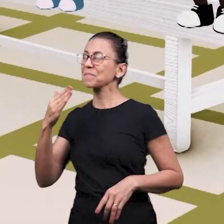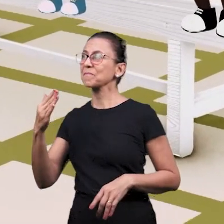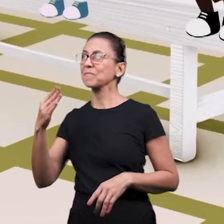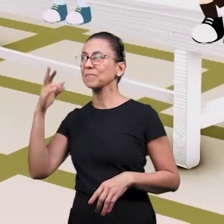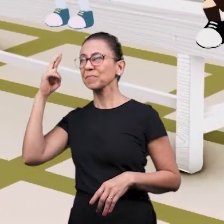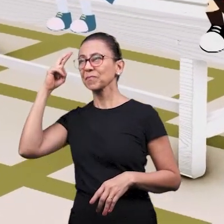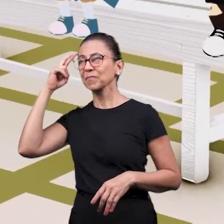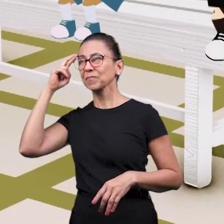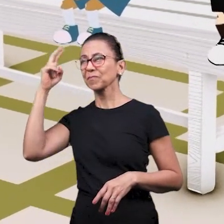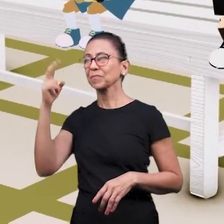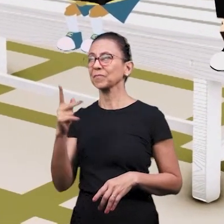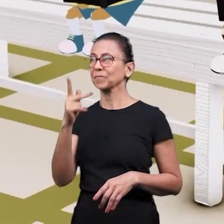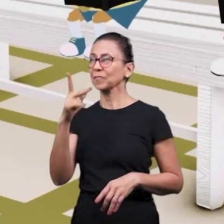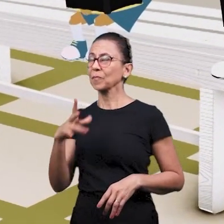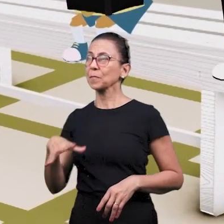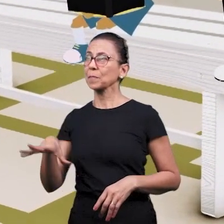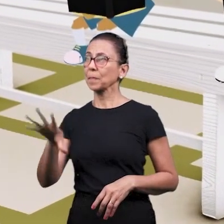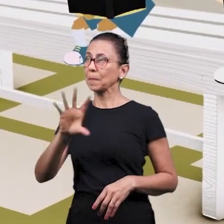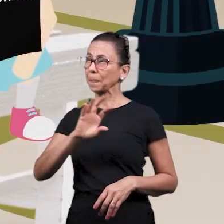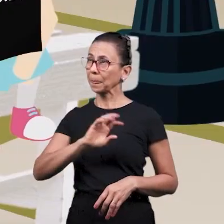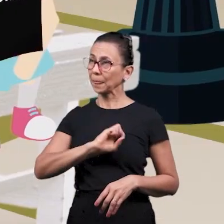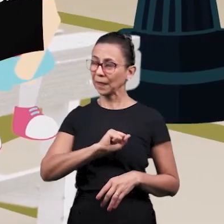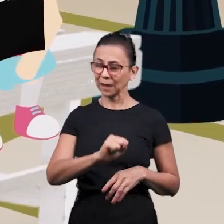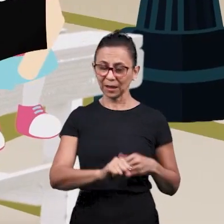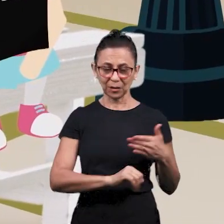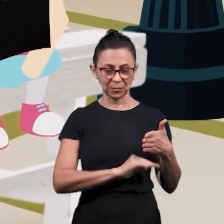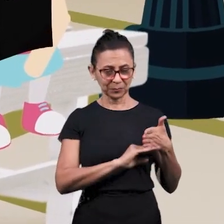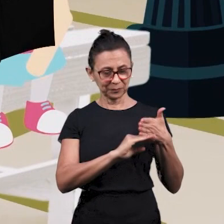Веди меня, Господь, Твоей любовью,